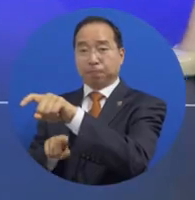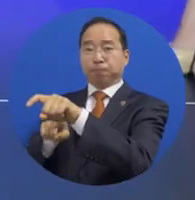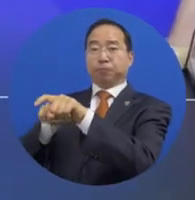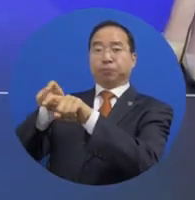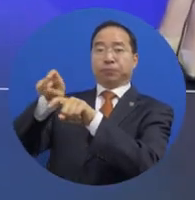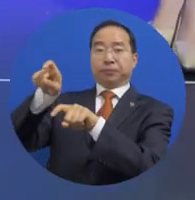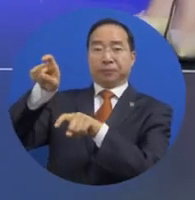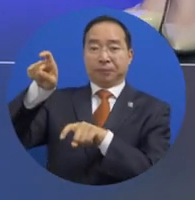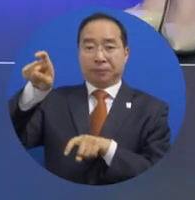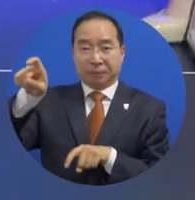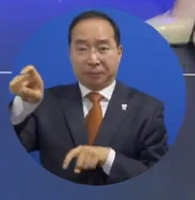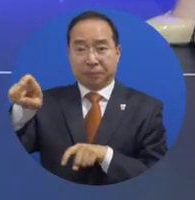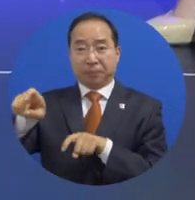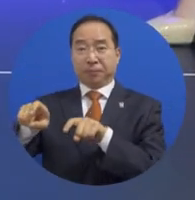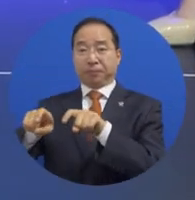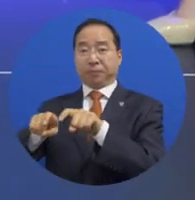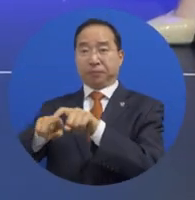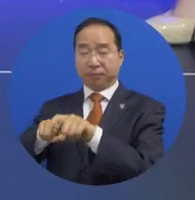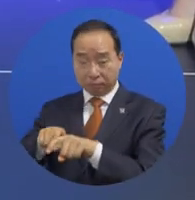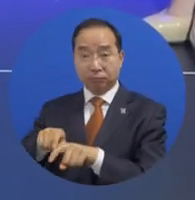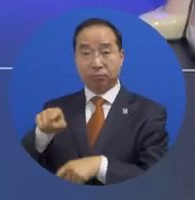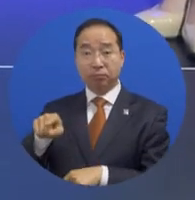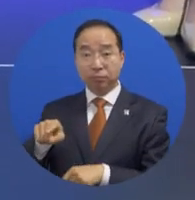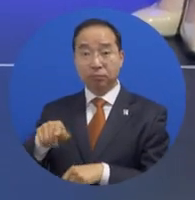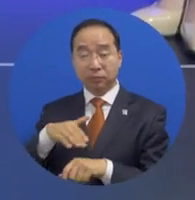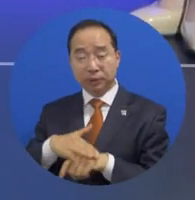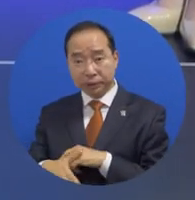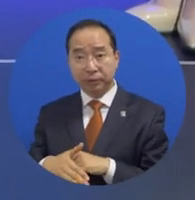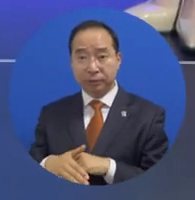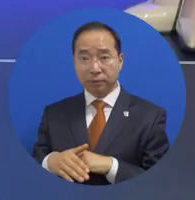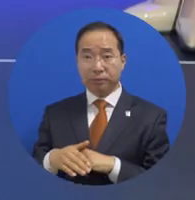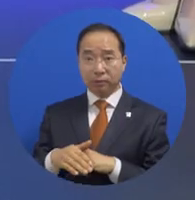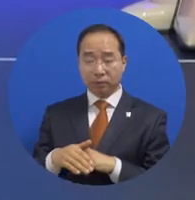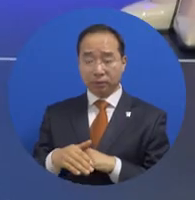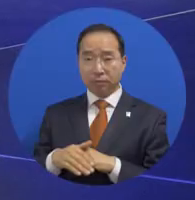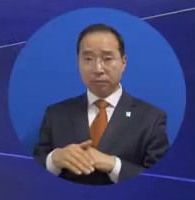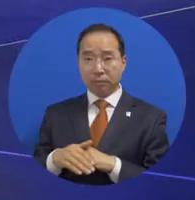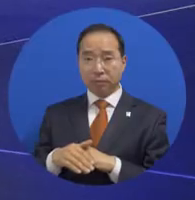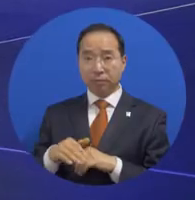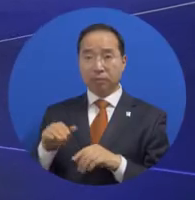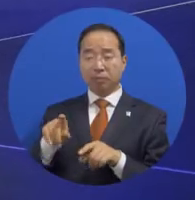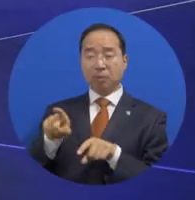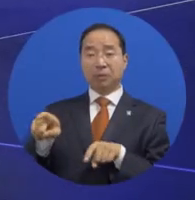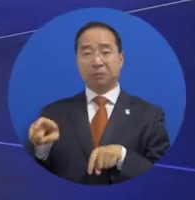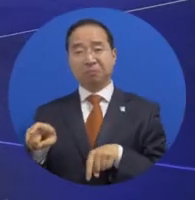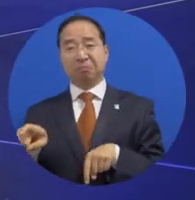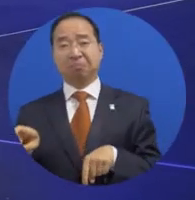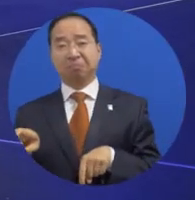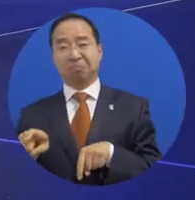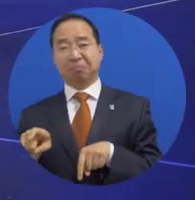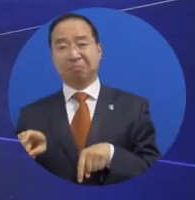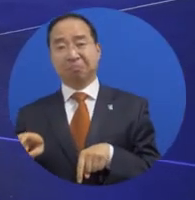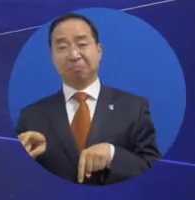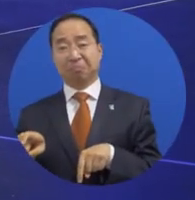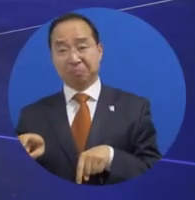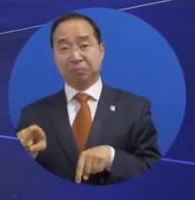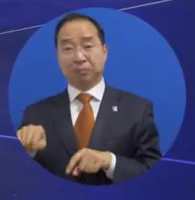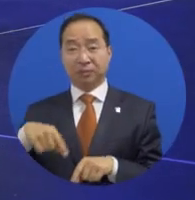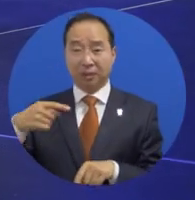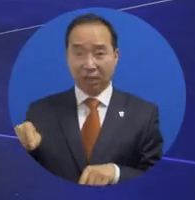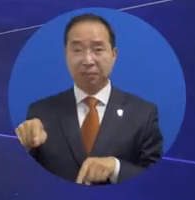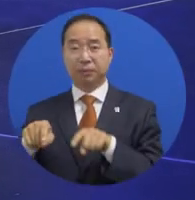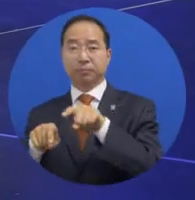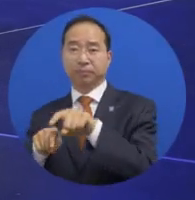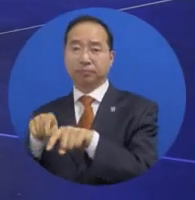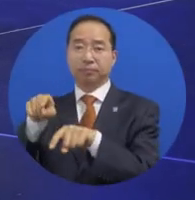올려서 이 몸의 근육을 펴준 다음에 예, 그렇게 해서 한 다섯 걸음 정도 몸을 쫙쫙 펴준 다음에 이제